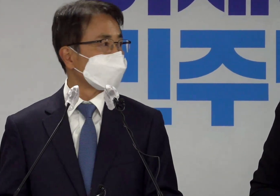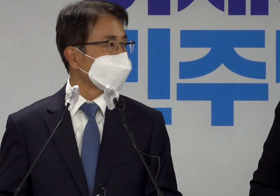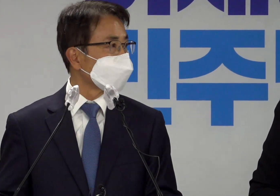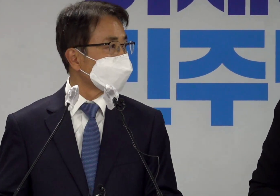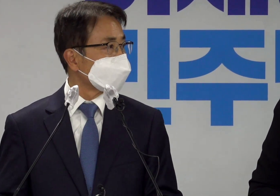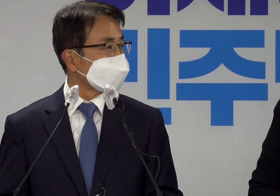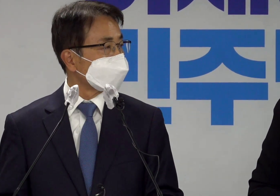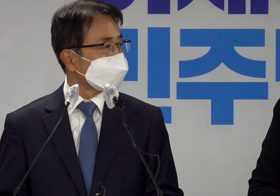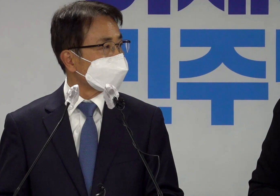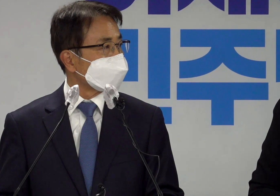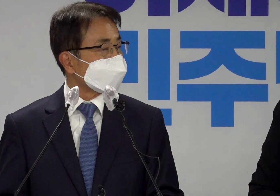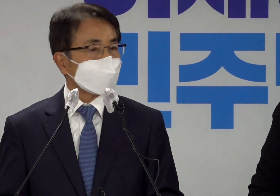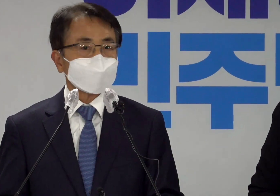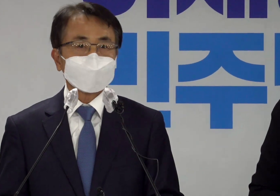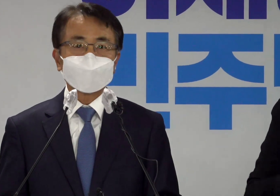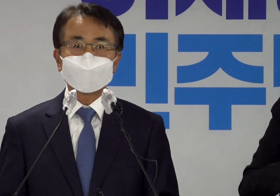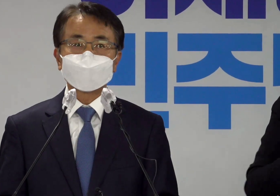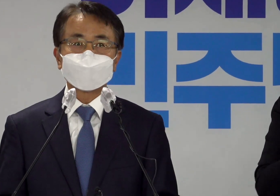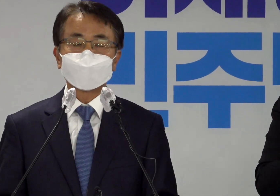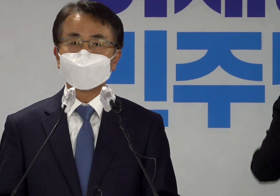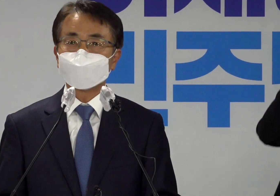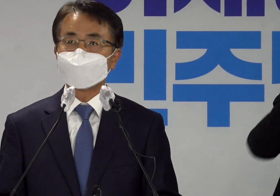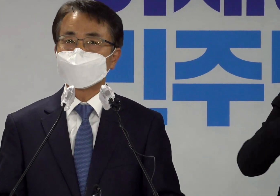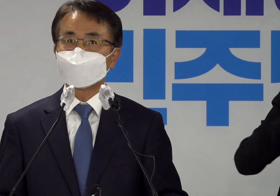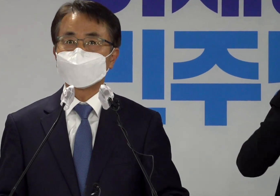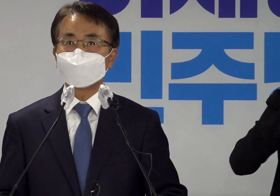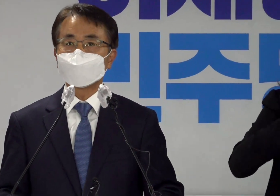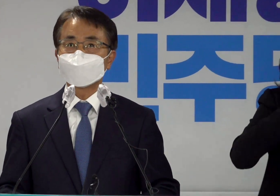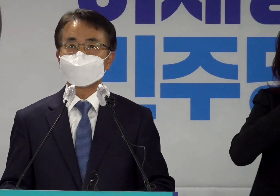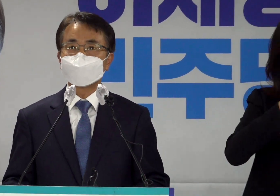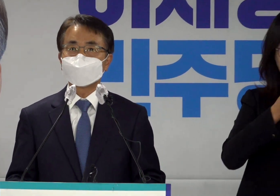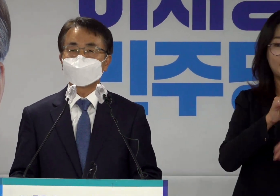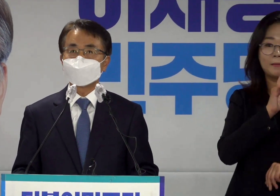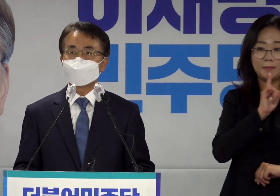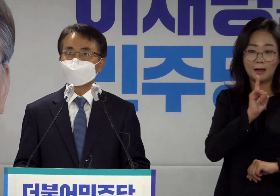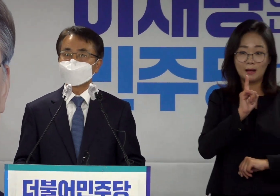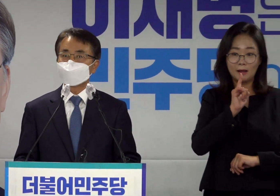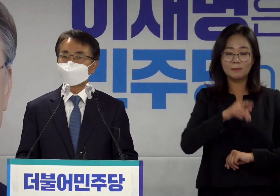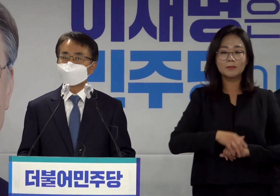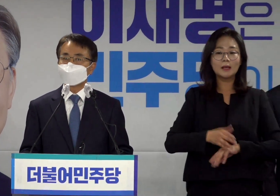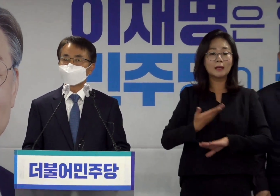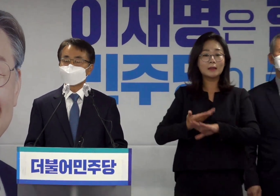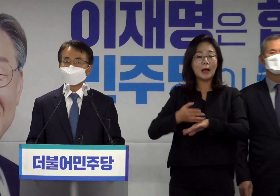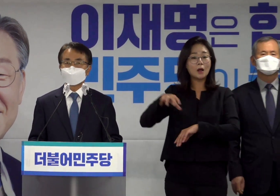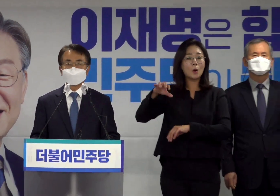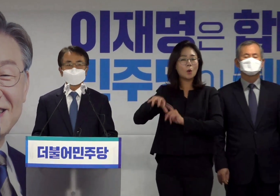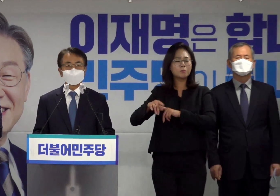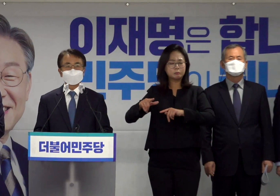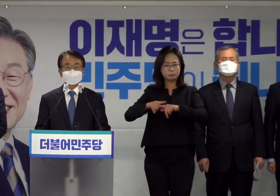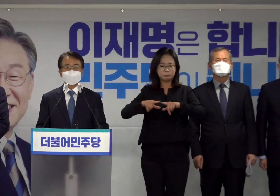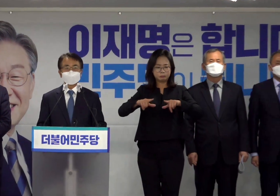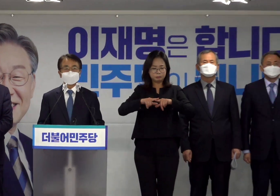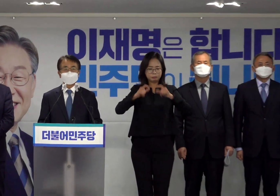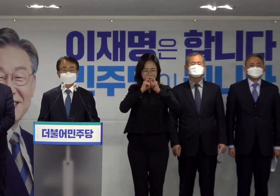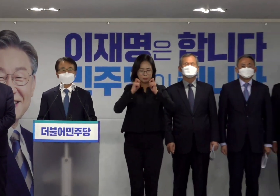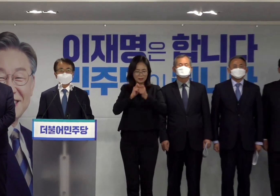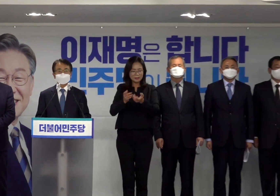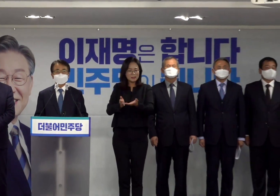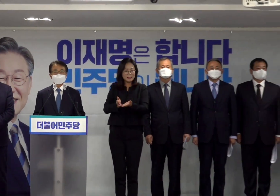말씀드린 것처럼 오늘 발표되는 공약은 다른 데에서 무슨 뭐 일반 민간